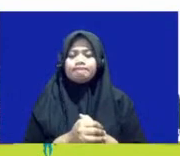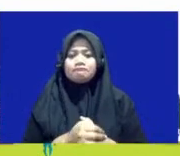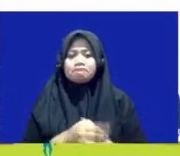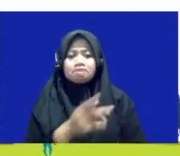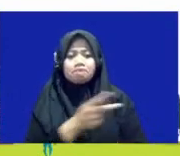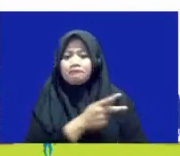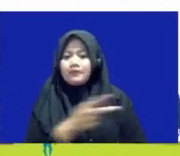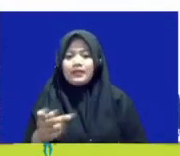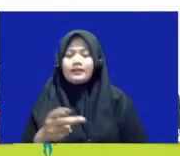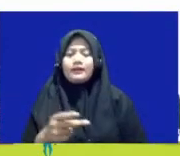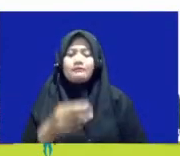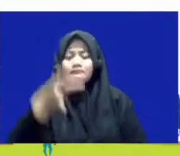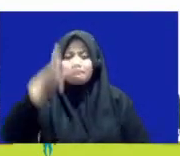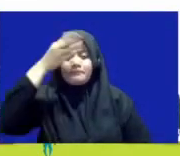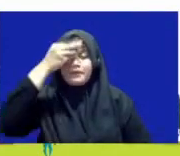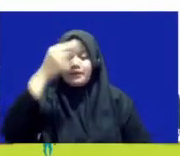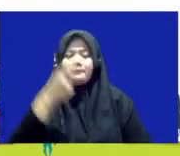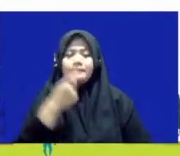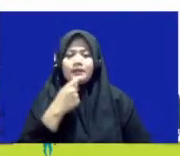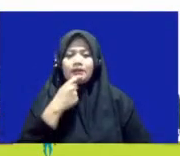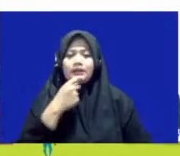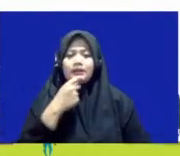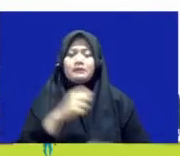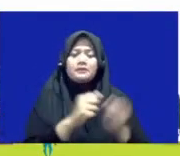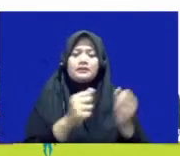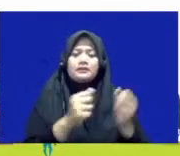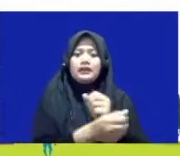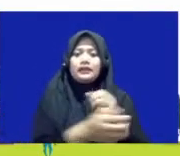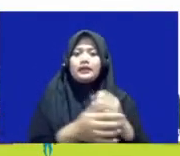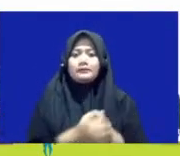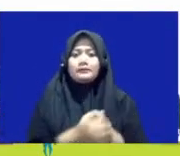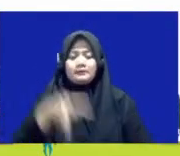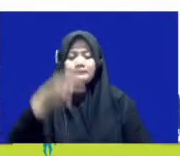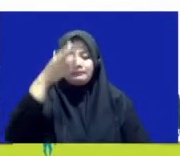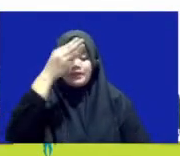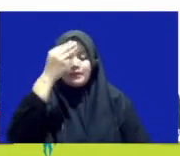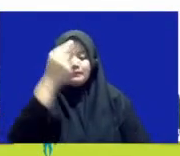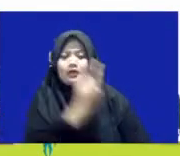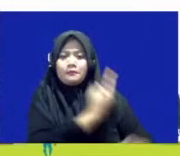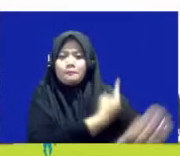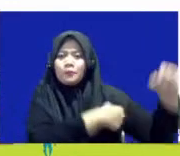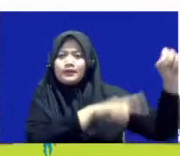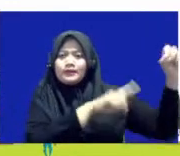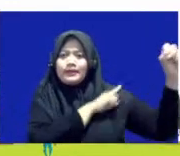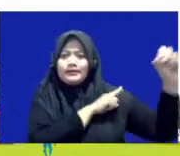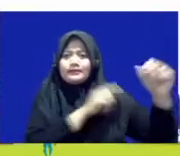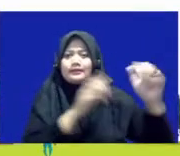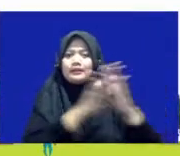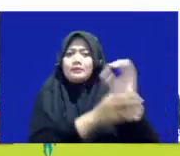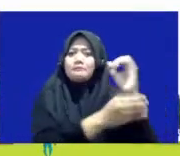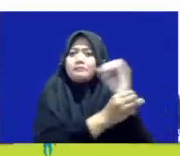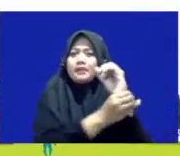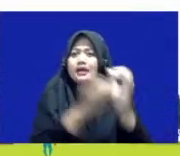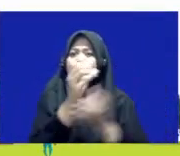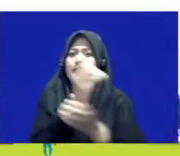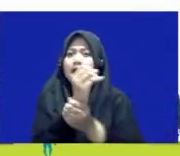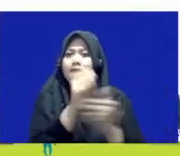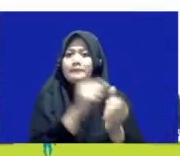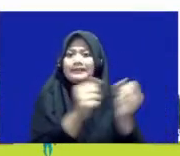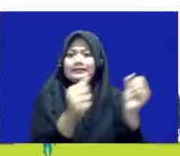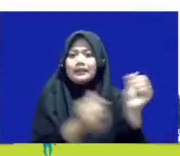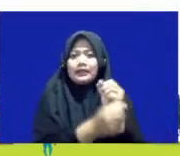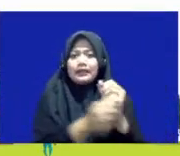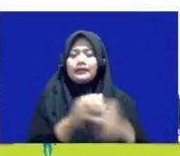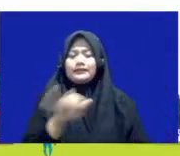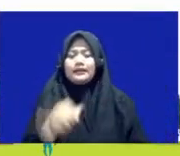tentang bencana, mengetahui potensi dan ancaman bencana, sehingga mereka mampu